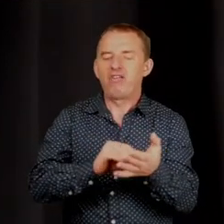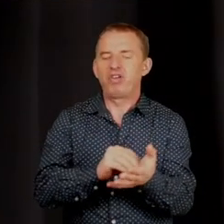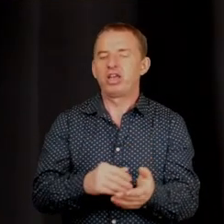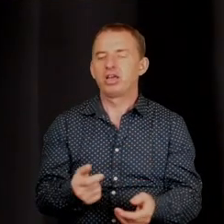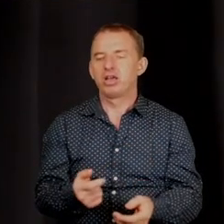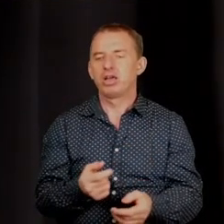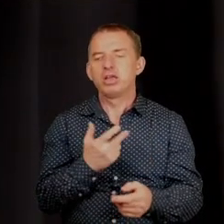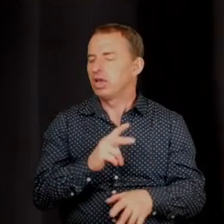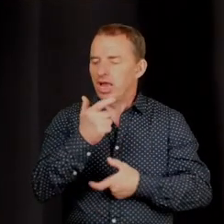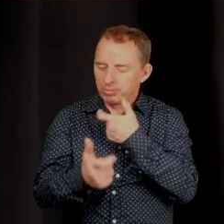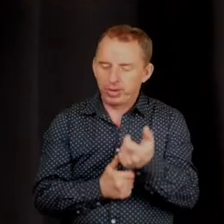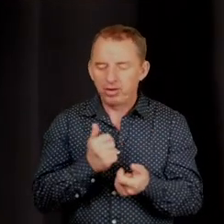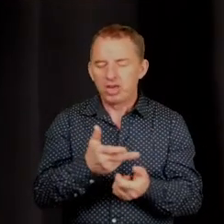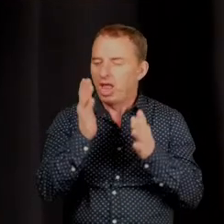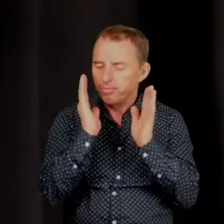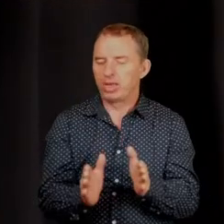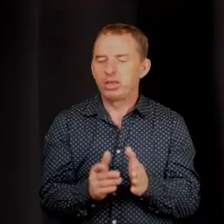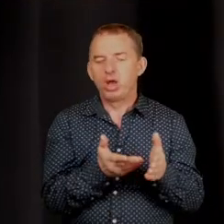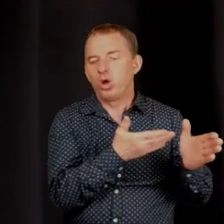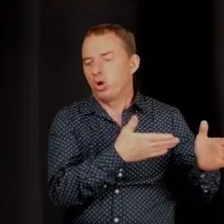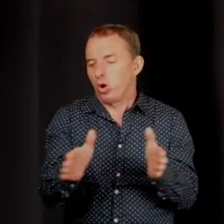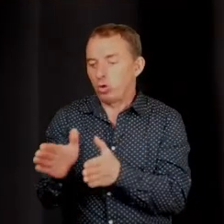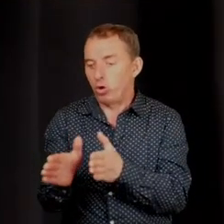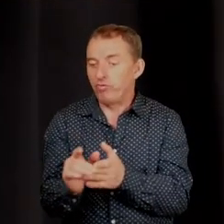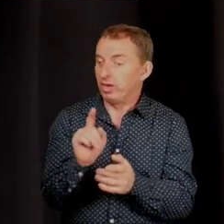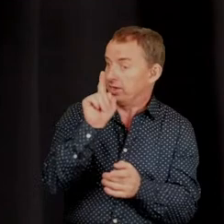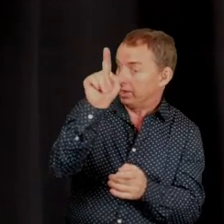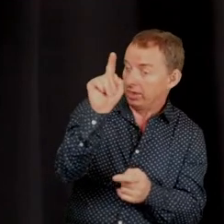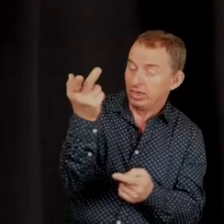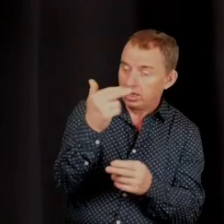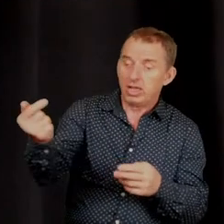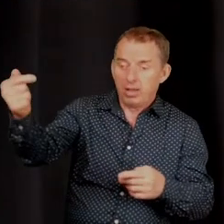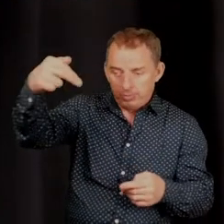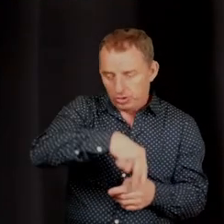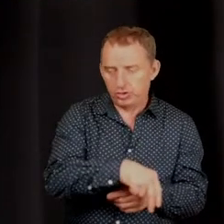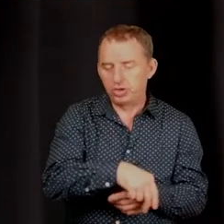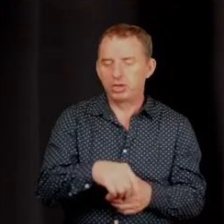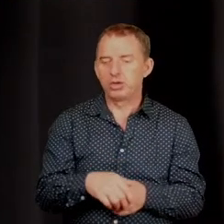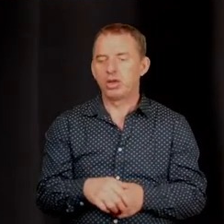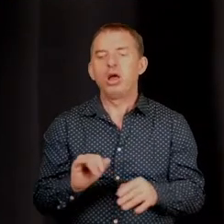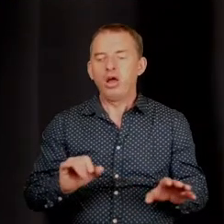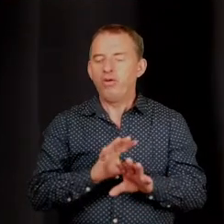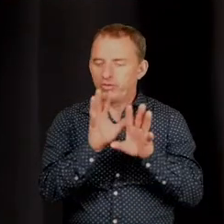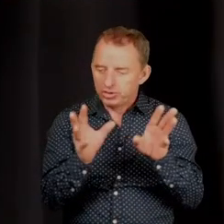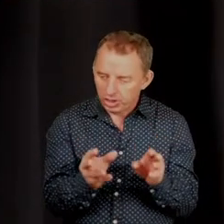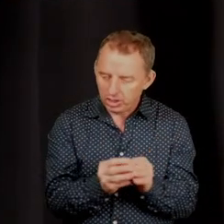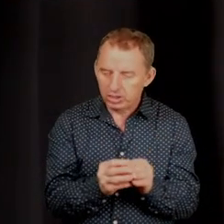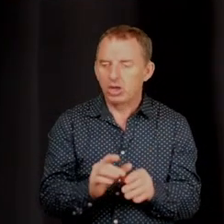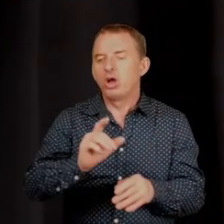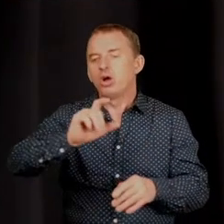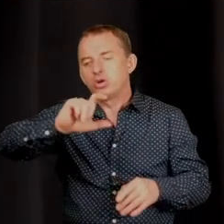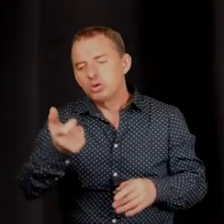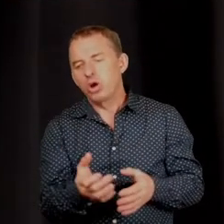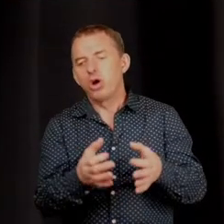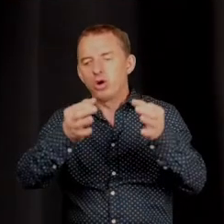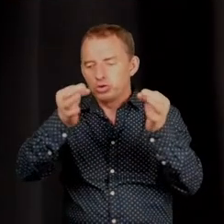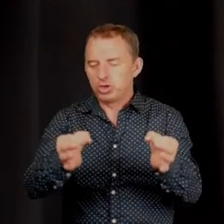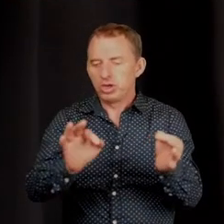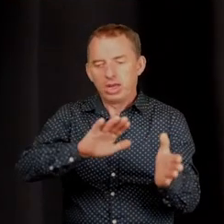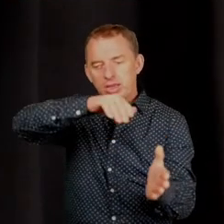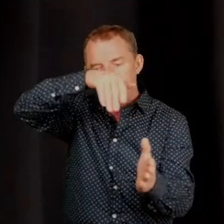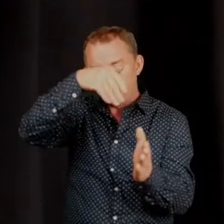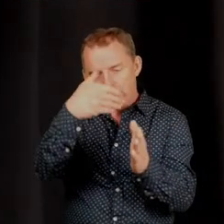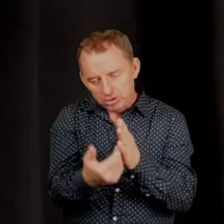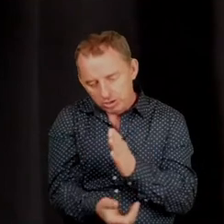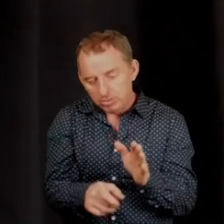nie sprawi, że nie będę gotowy, kiedy przyjdzie. Anything we give up that day, wszystko, co dzisiaj stracimy dla